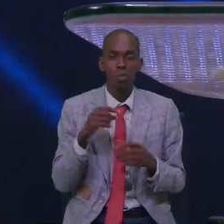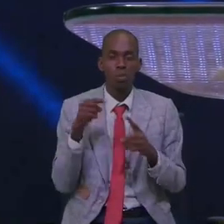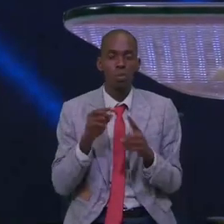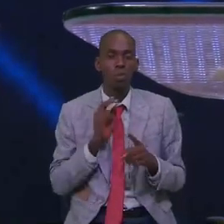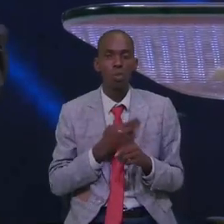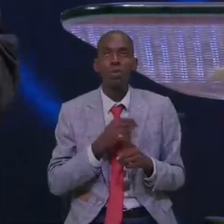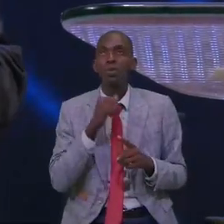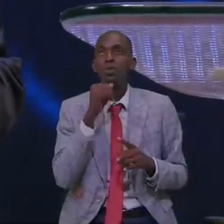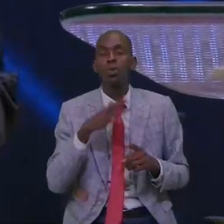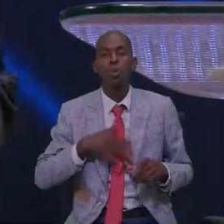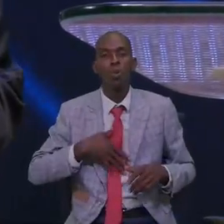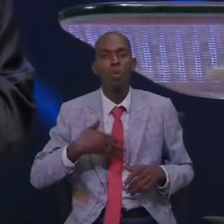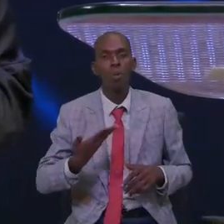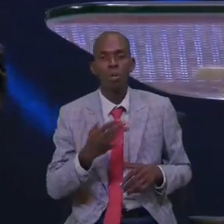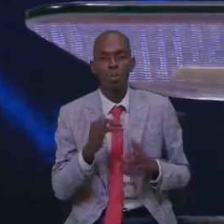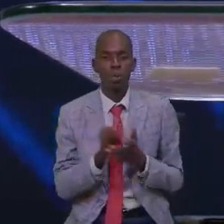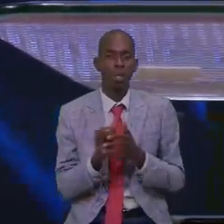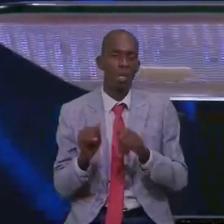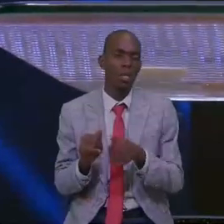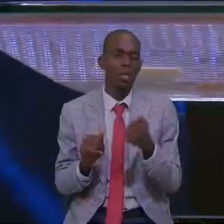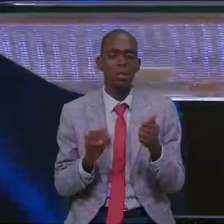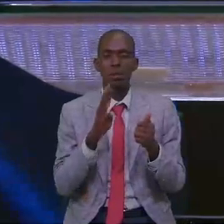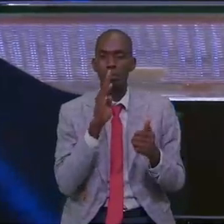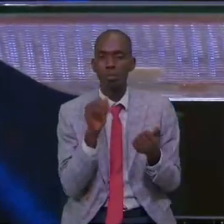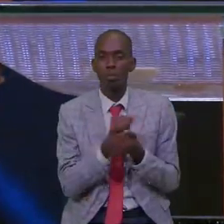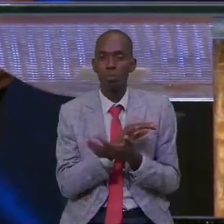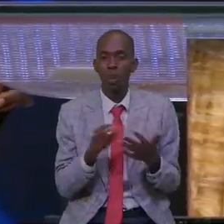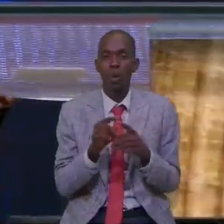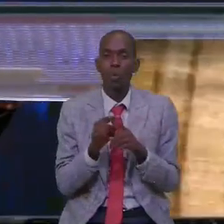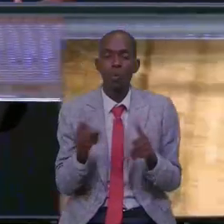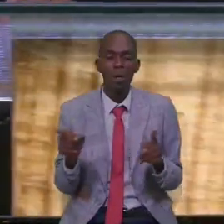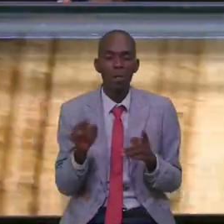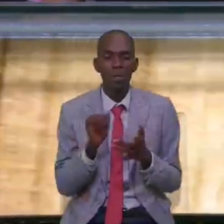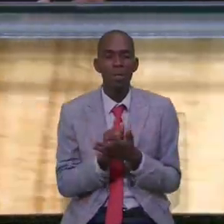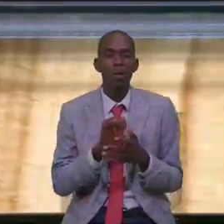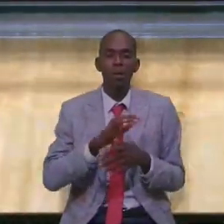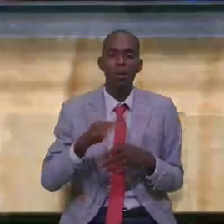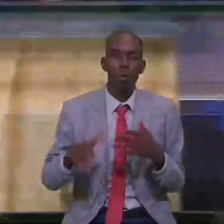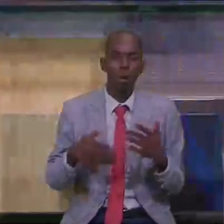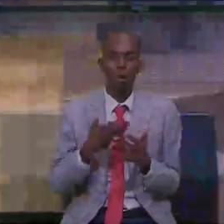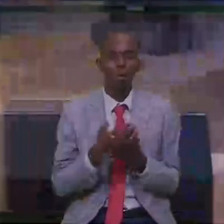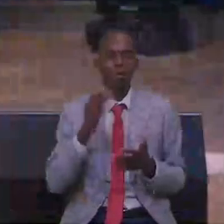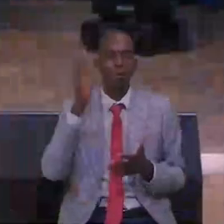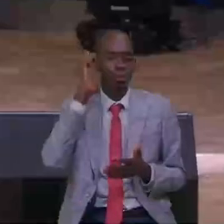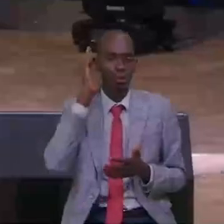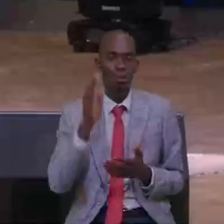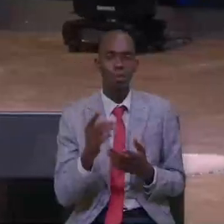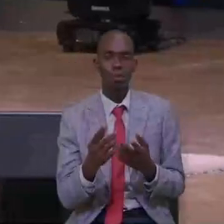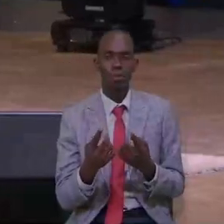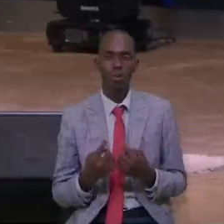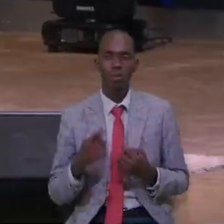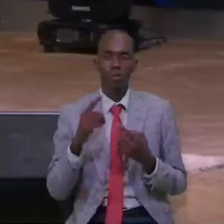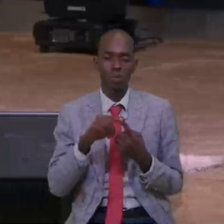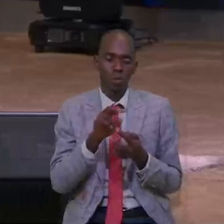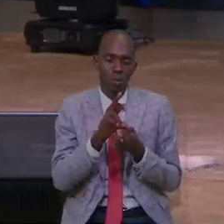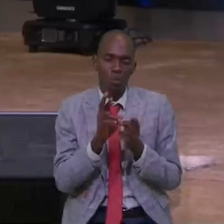voulant pas qu'aucun périsse, mais voulant que tous arrivent à la